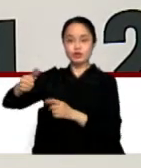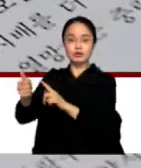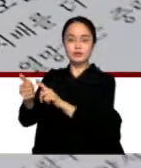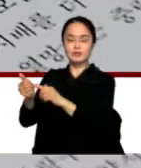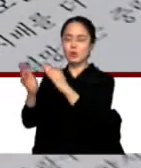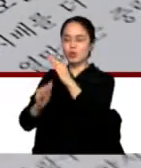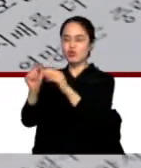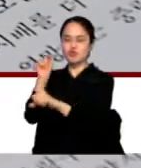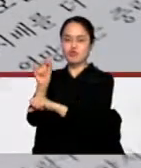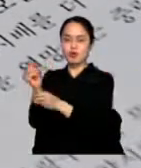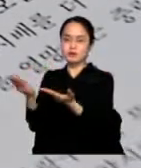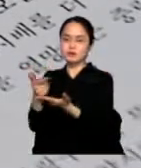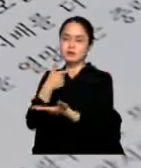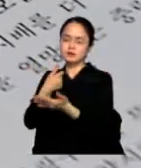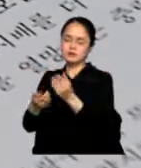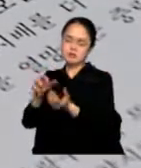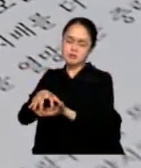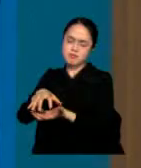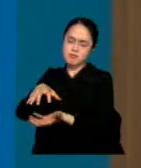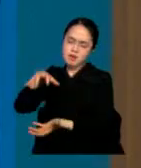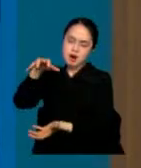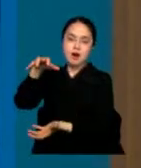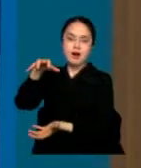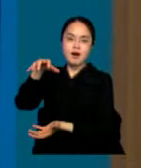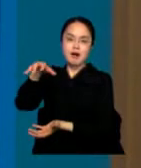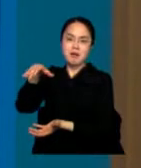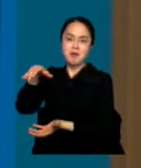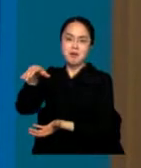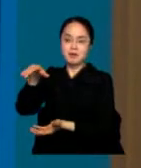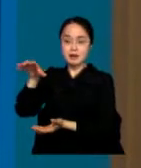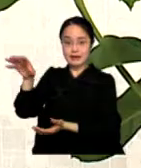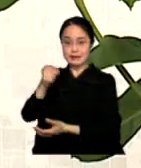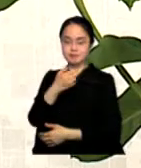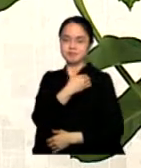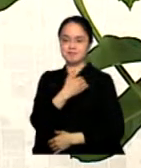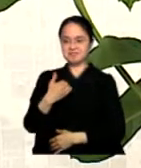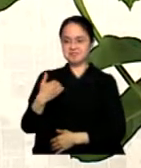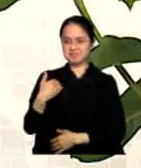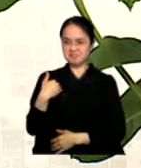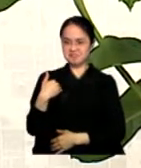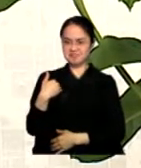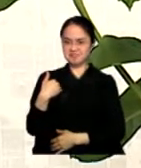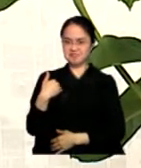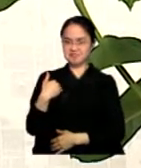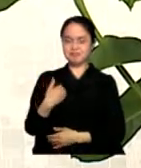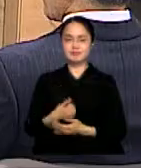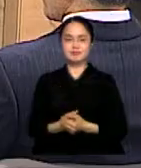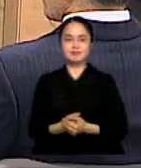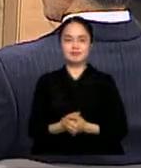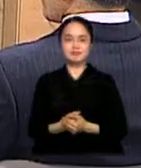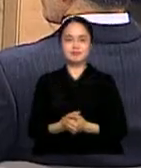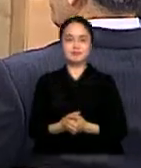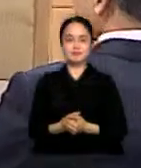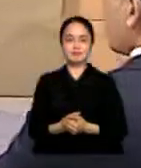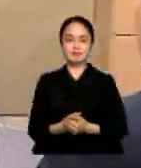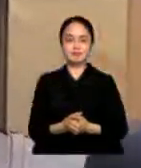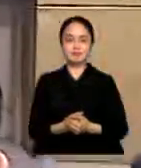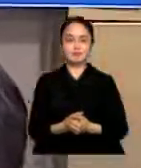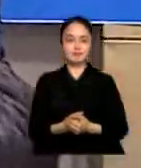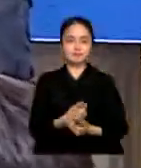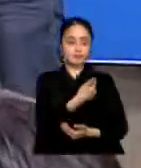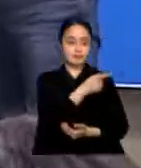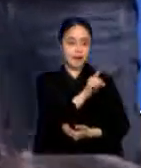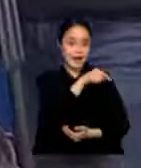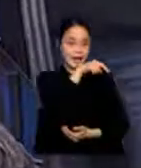생활 경험을 통한 높은 전문성을 당첨으로 당내 후보자 면접에서도 높은 평가를 받은 것으로 알려졌습니다 한편 민주당 중랑